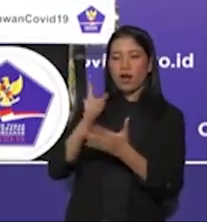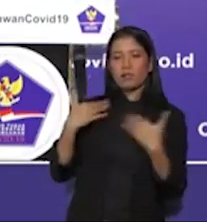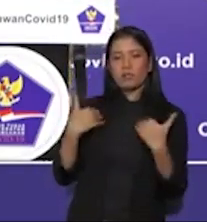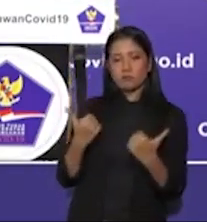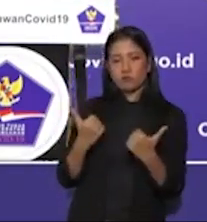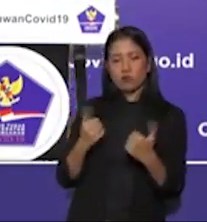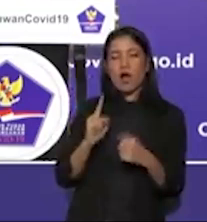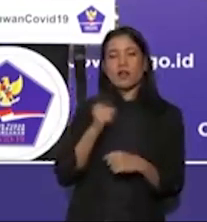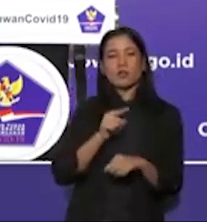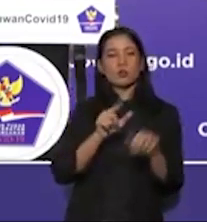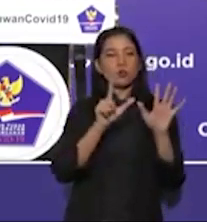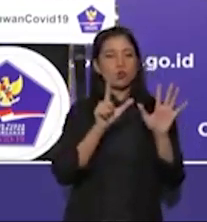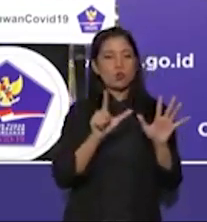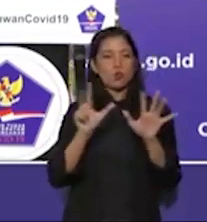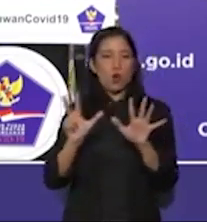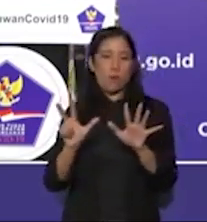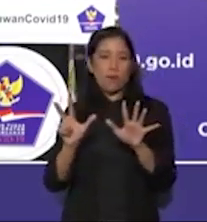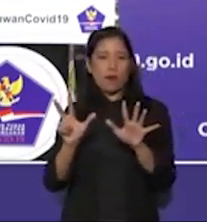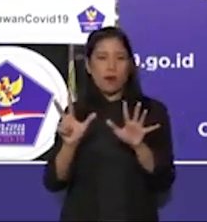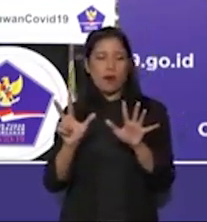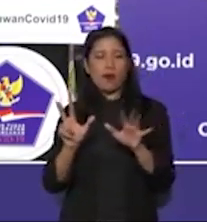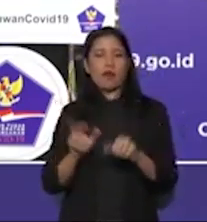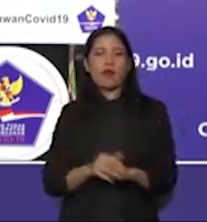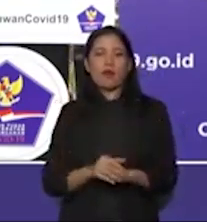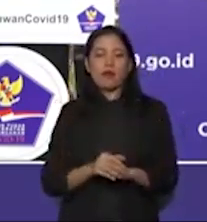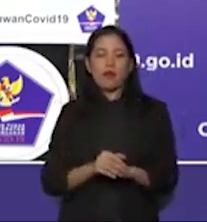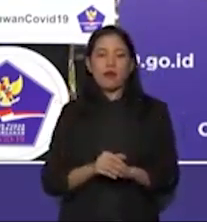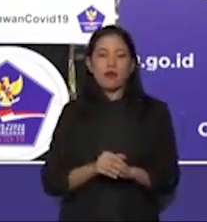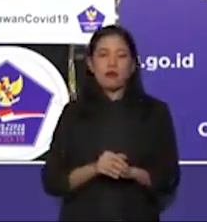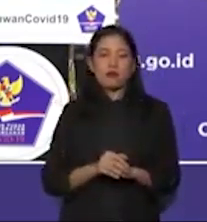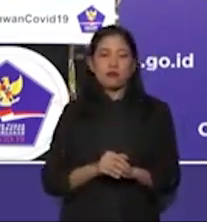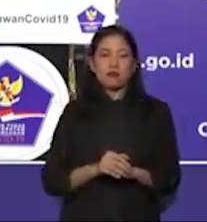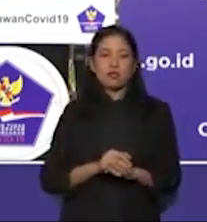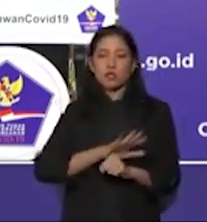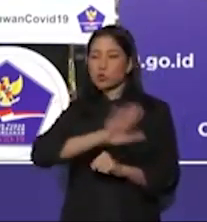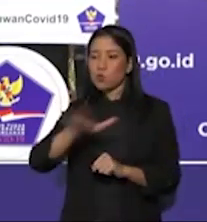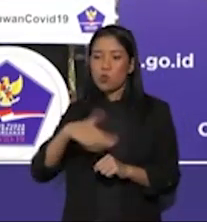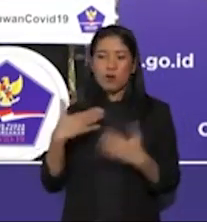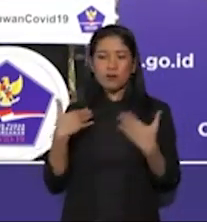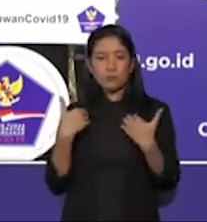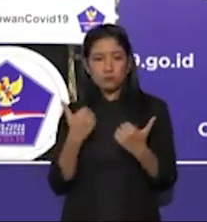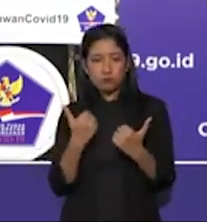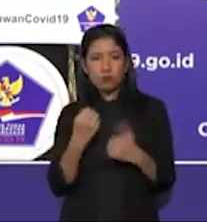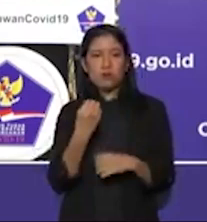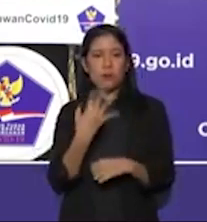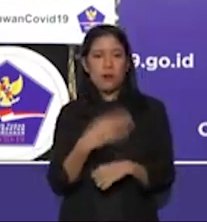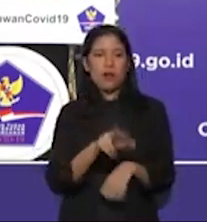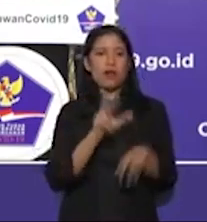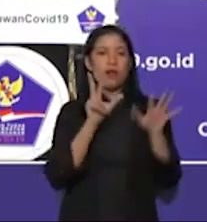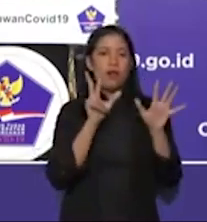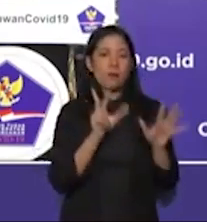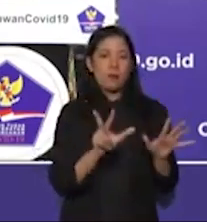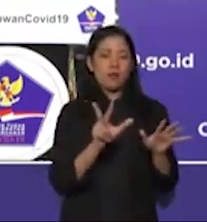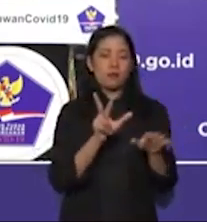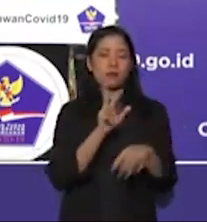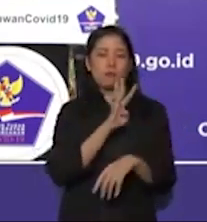adalah 8406 orang meninggal 35 orang sehingga total menjadi